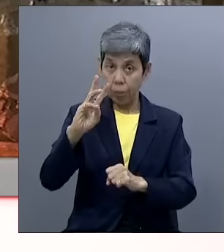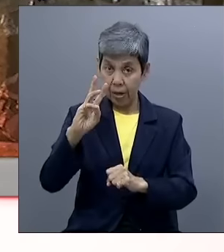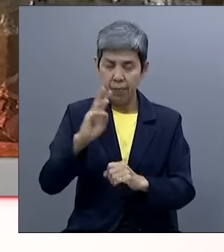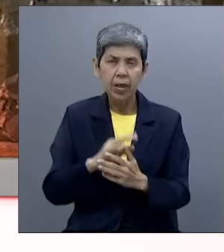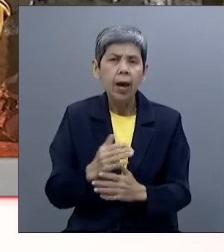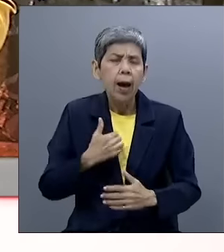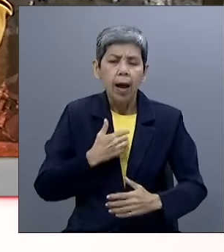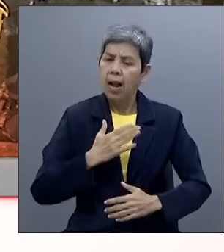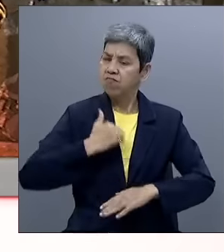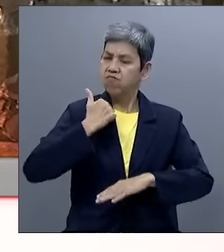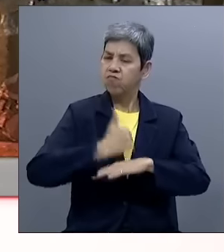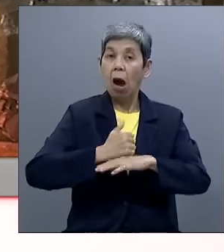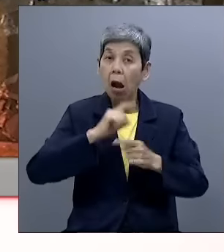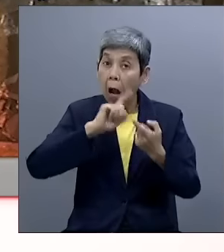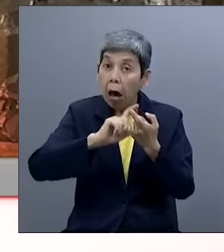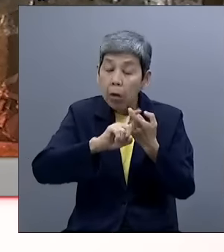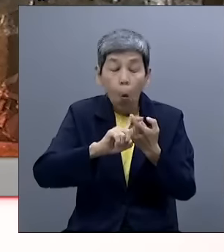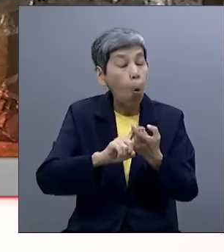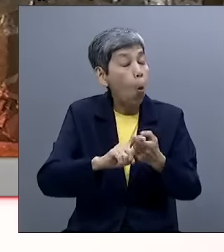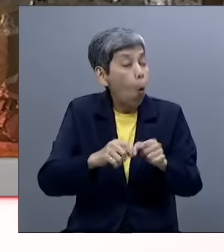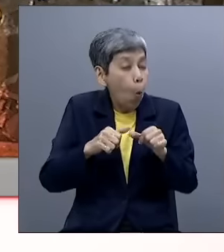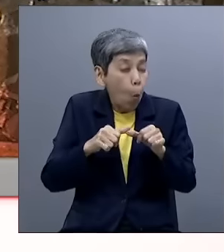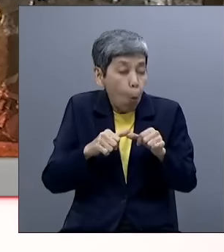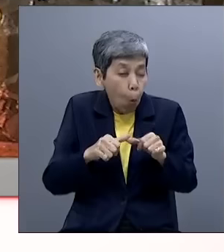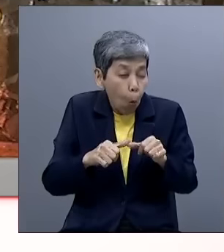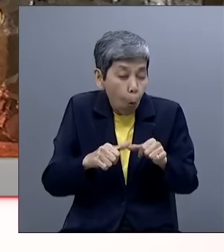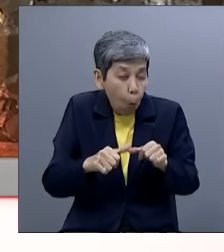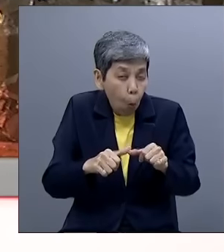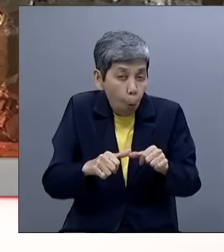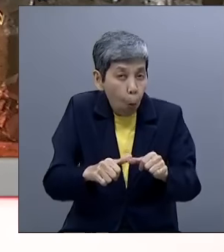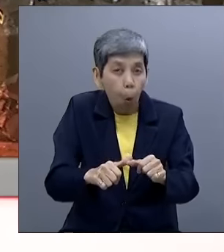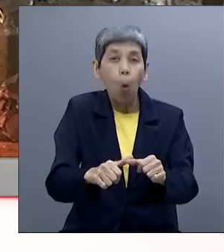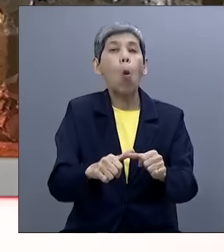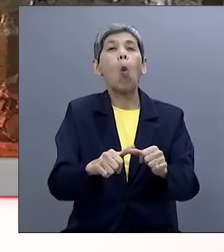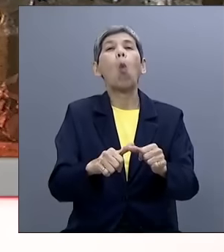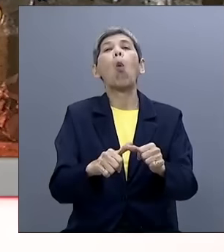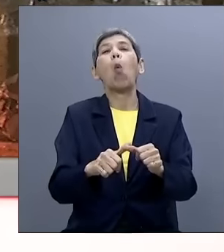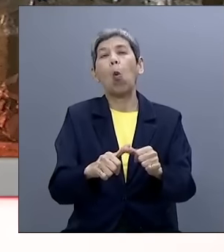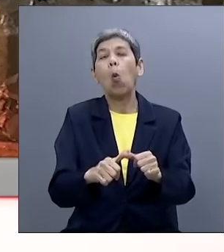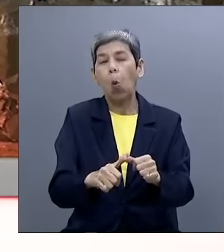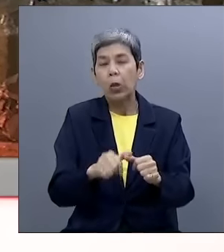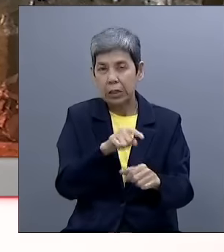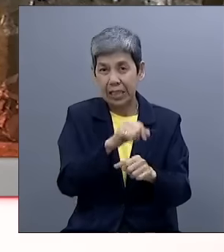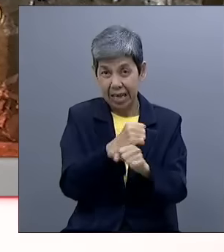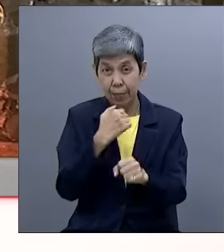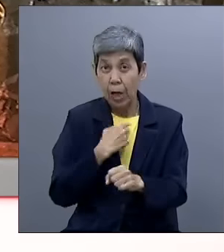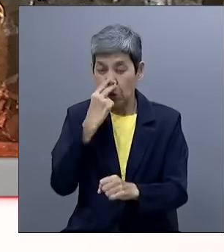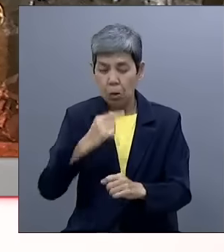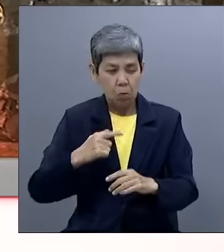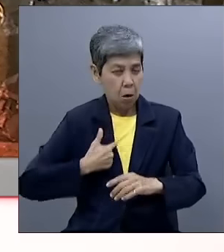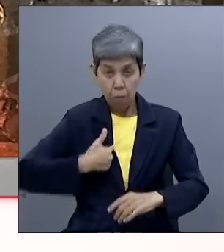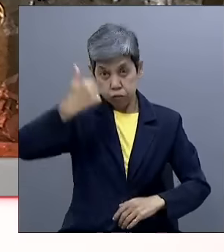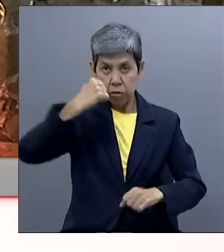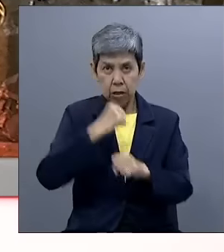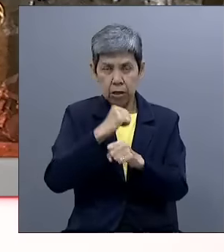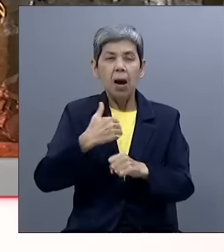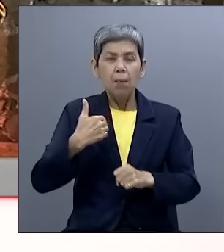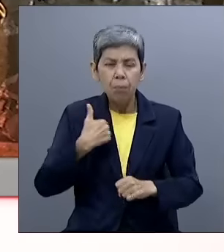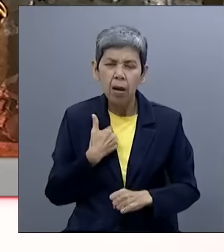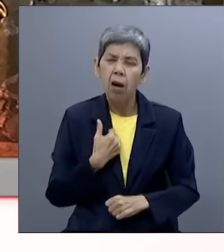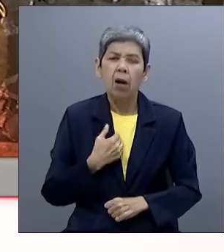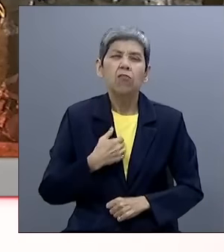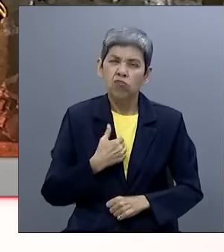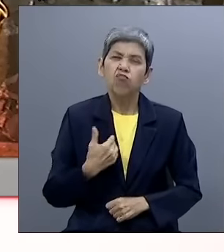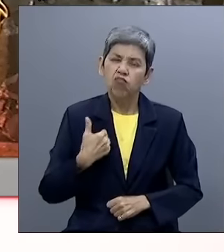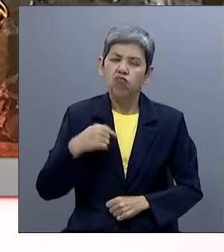และจะกลายเป็นผู้นำรัสเซียที่ลองอำนาจยาวนานที่สุดในรอบมากกว่า 200ปีแต่ชัยชนะในครั้งนี้ก็มาพร้อมกับเสียงวิพากษ์